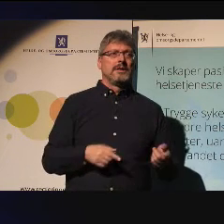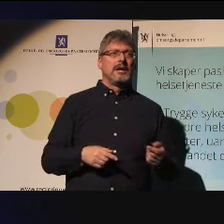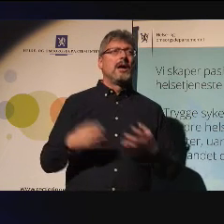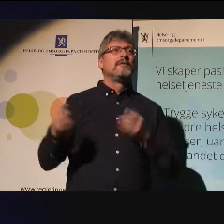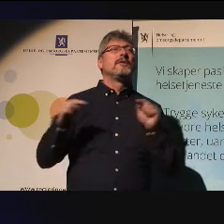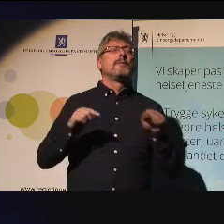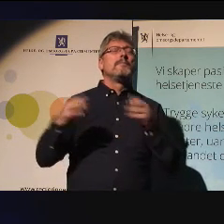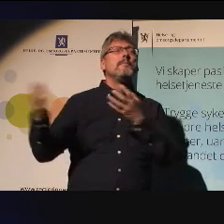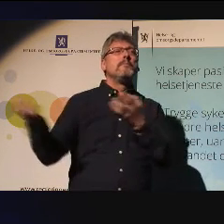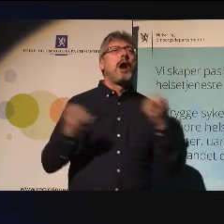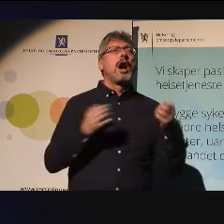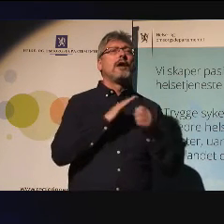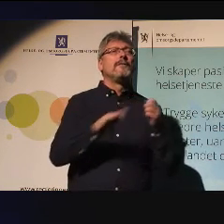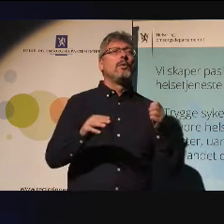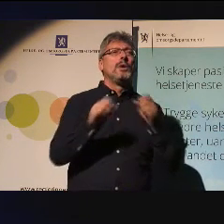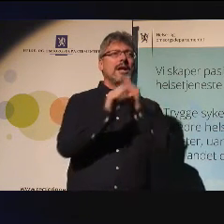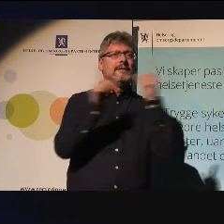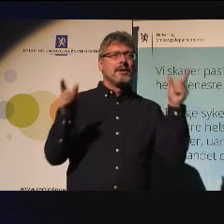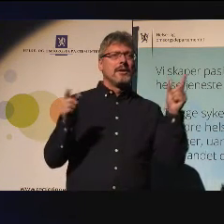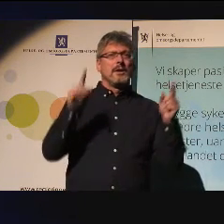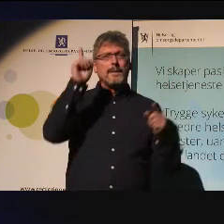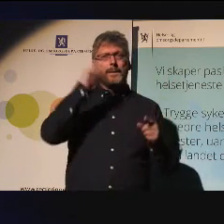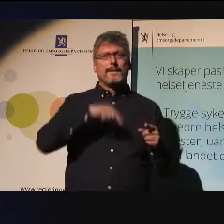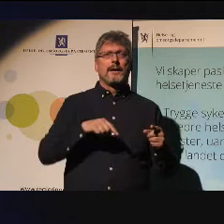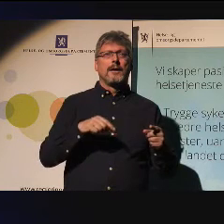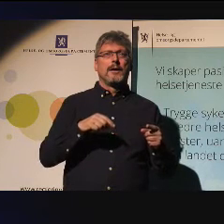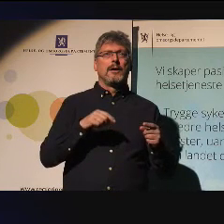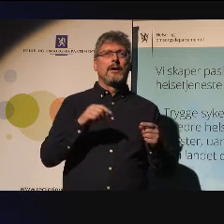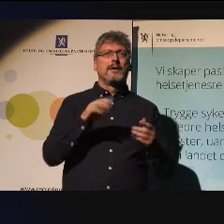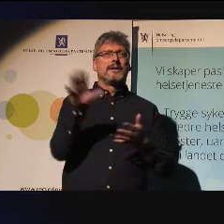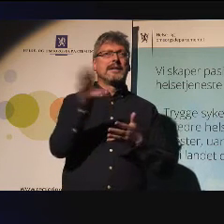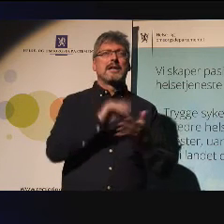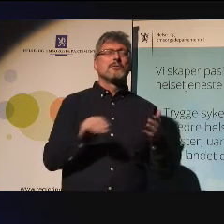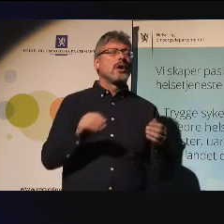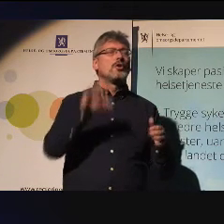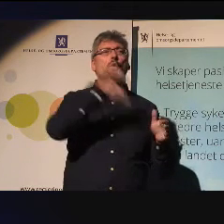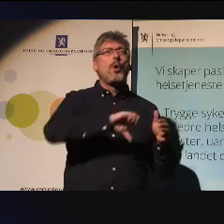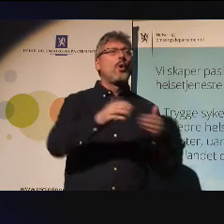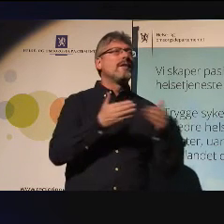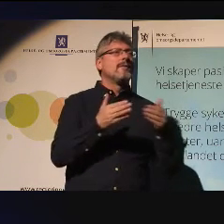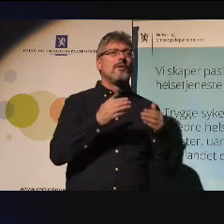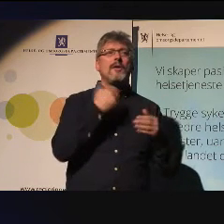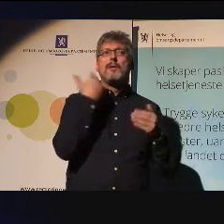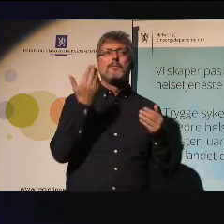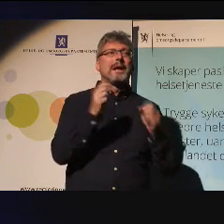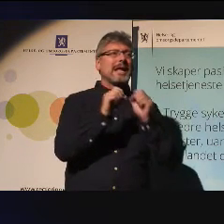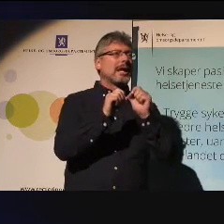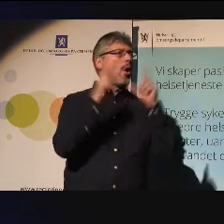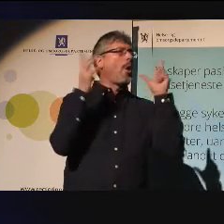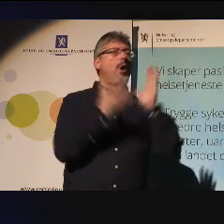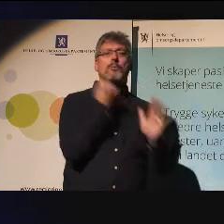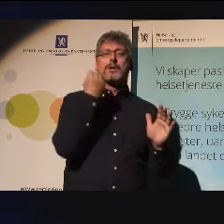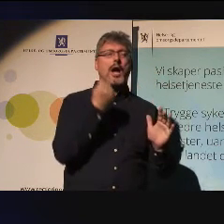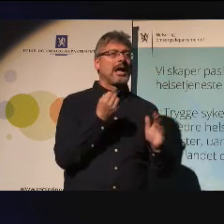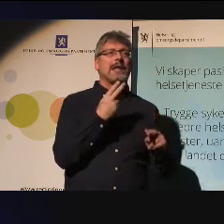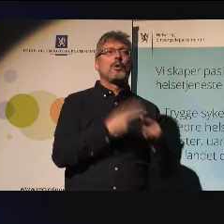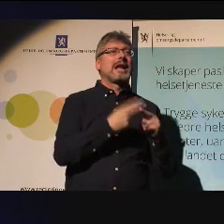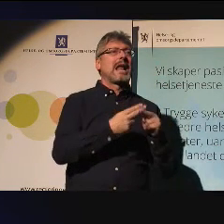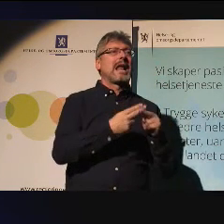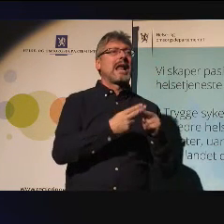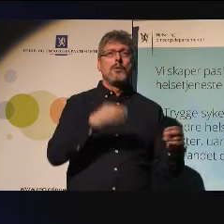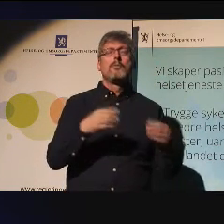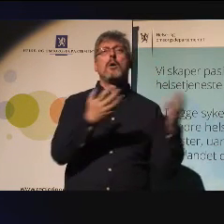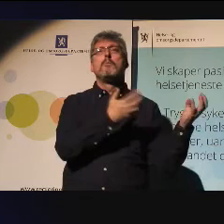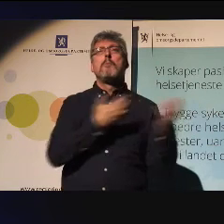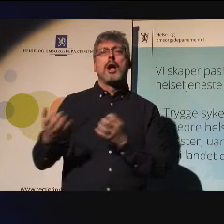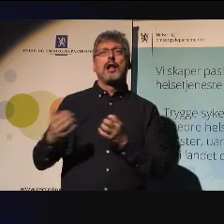Mangelfull informasjon kan føre til kritikkverdige forhold, ikke blir fanget opp og rettet opp. Mangelfull informasjon kan føre